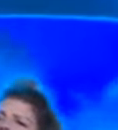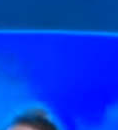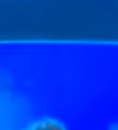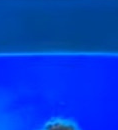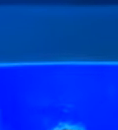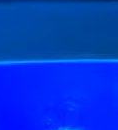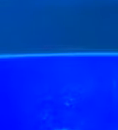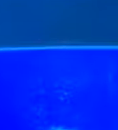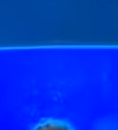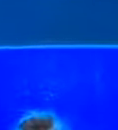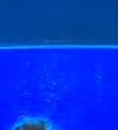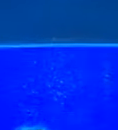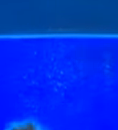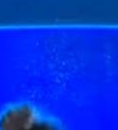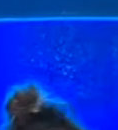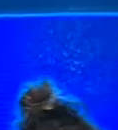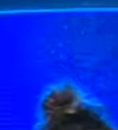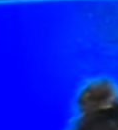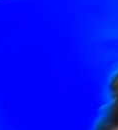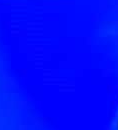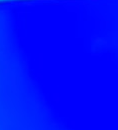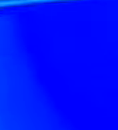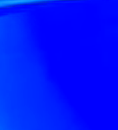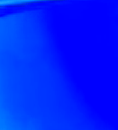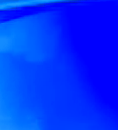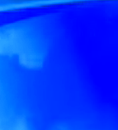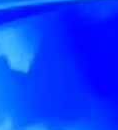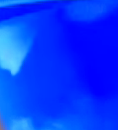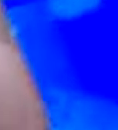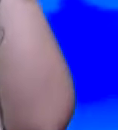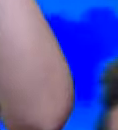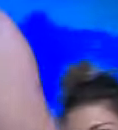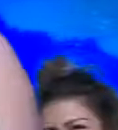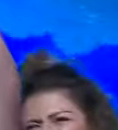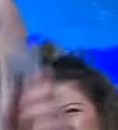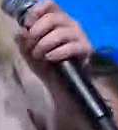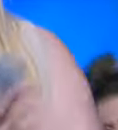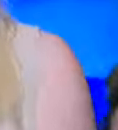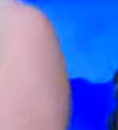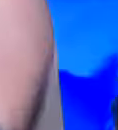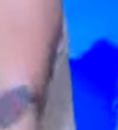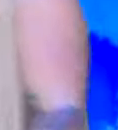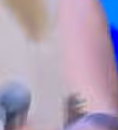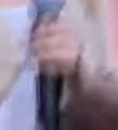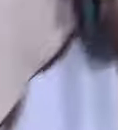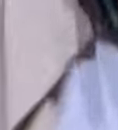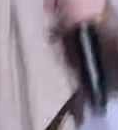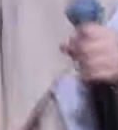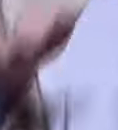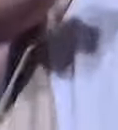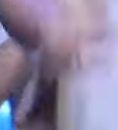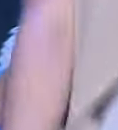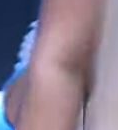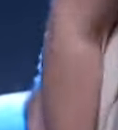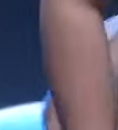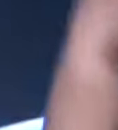ty, jestem ja, nic pomiędzy nami. O, o, o,